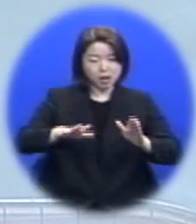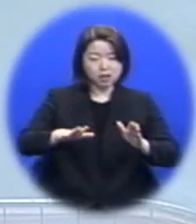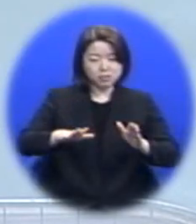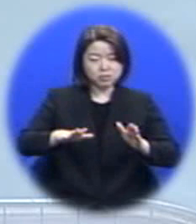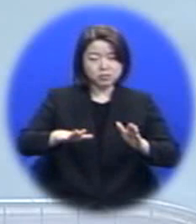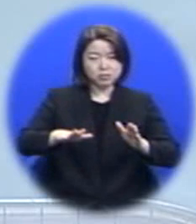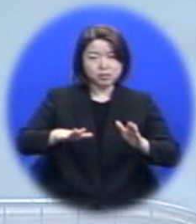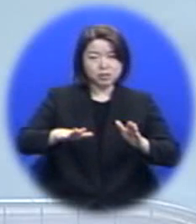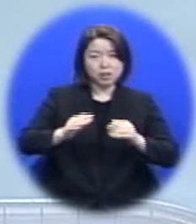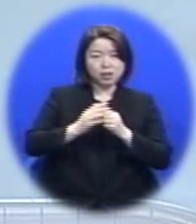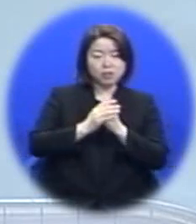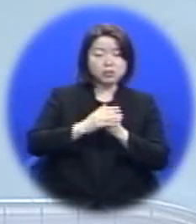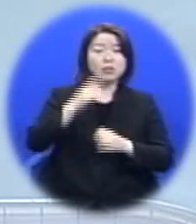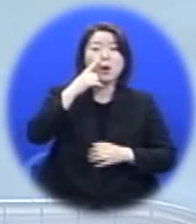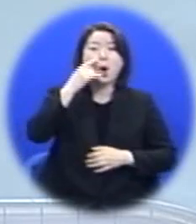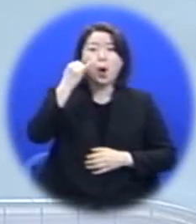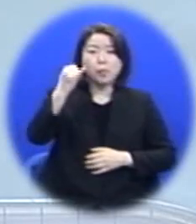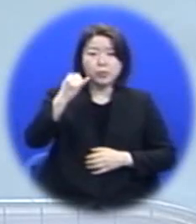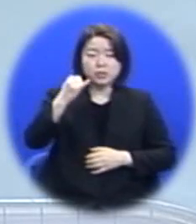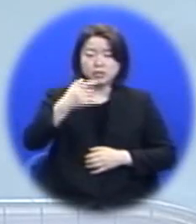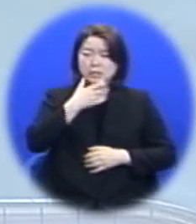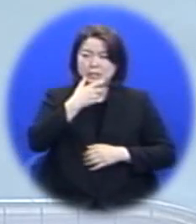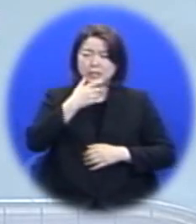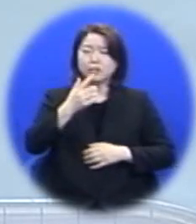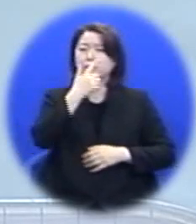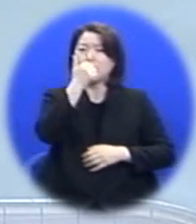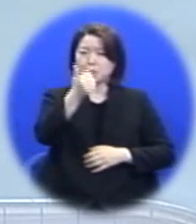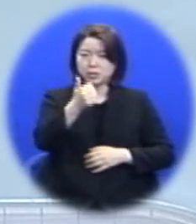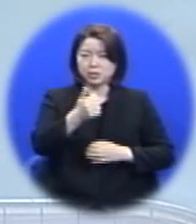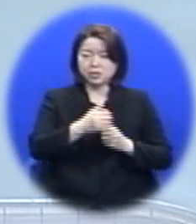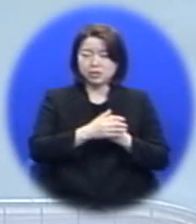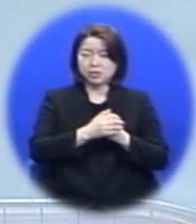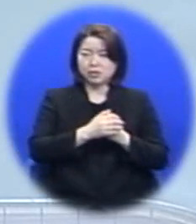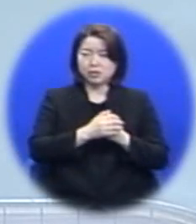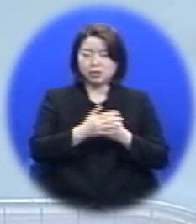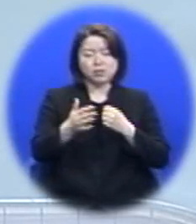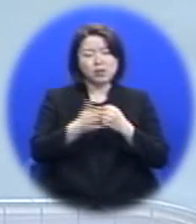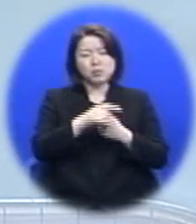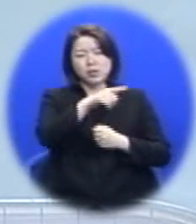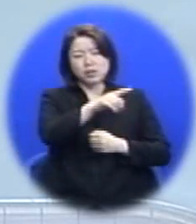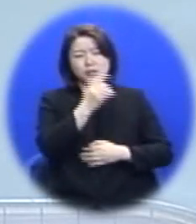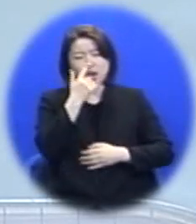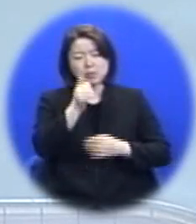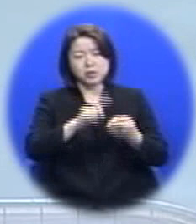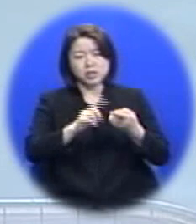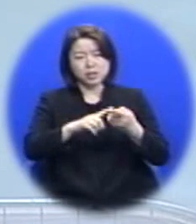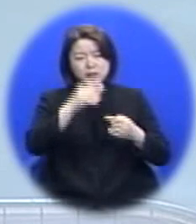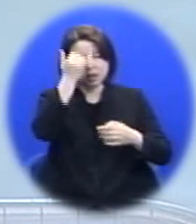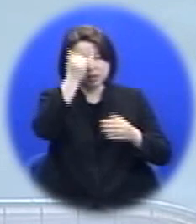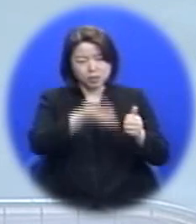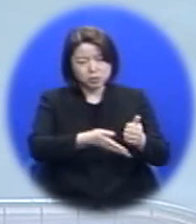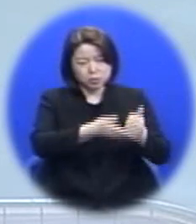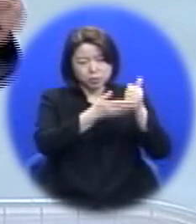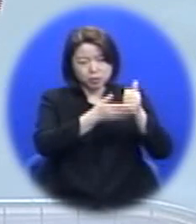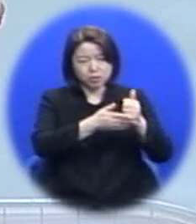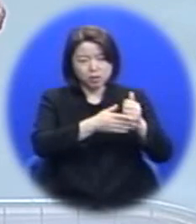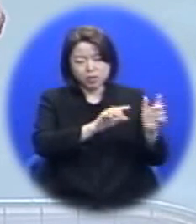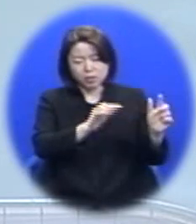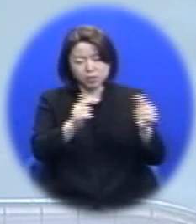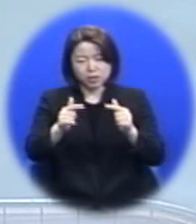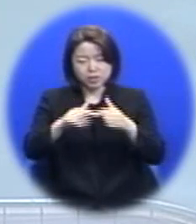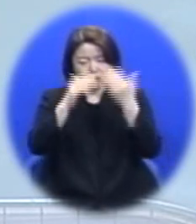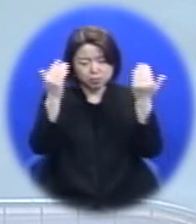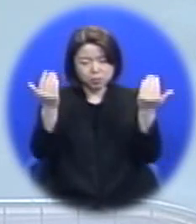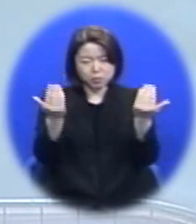그 아들들은 아버지에 대한 존경과 사랑을 다 버렸습니다. 그리고 아버지가 사랑하는 것은